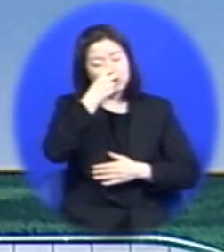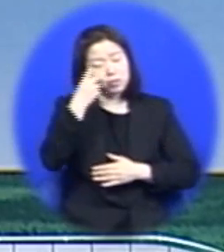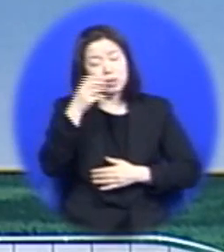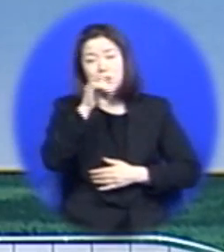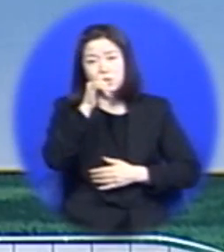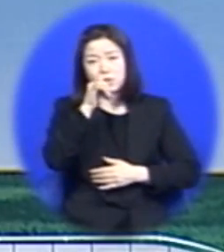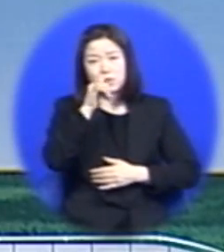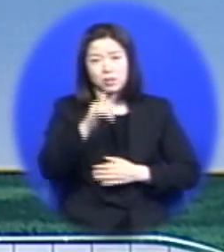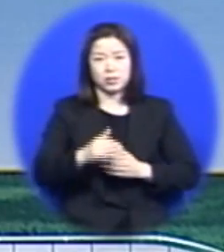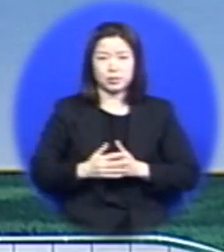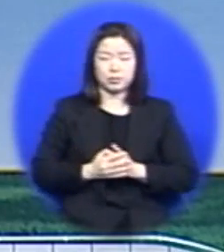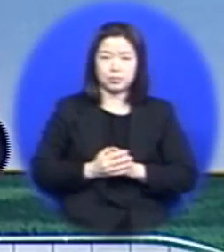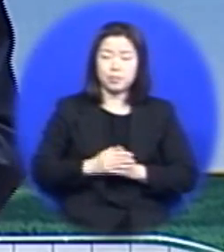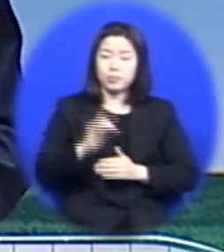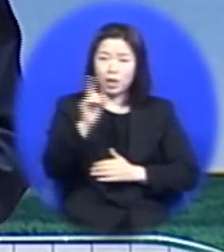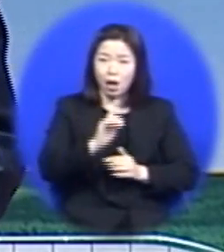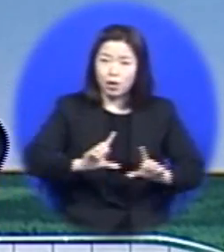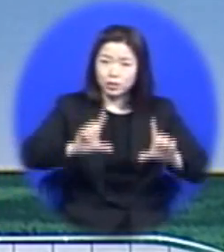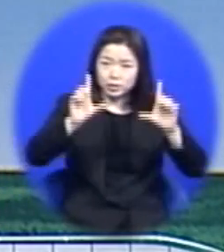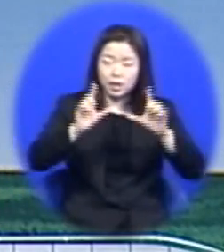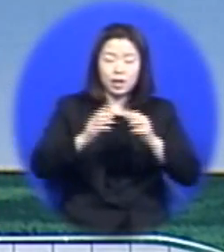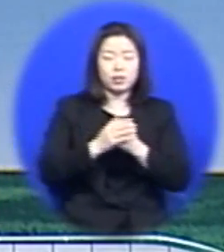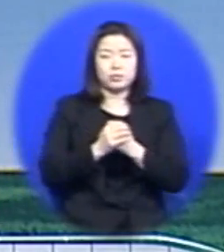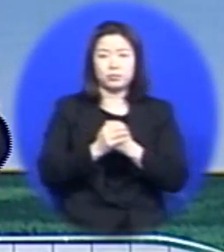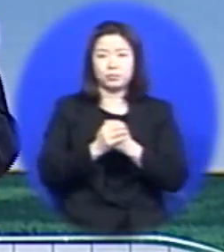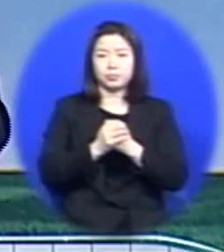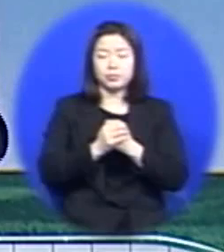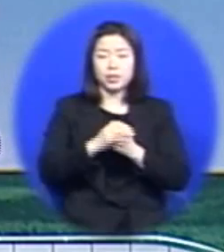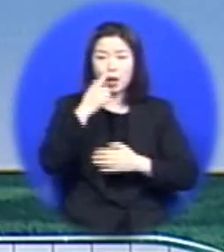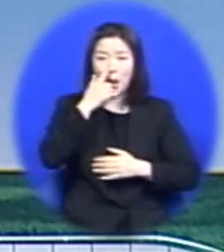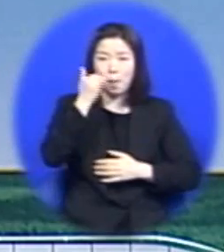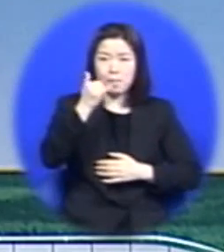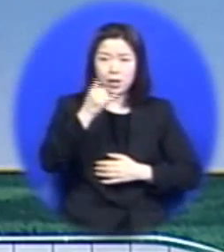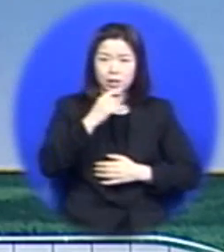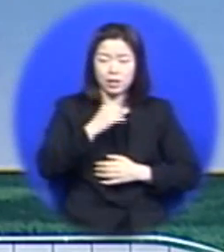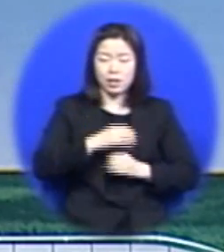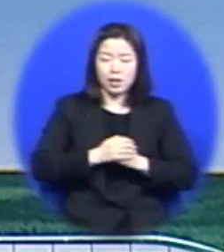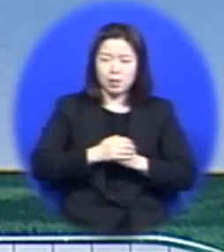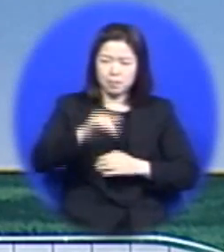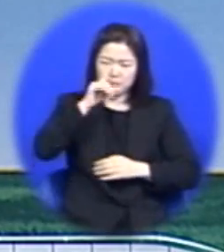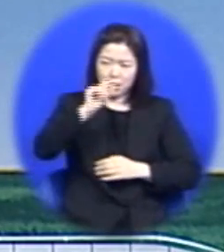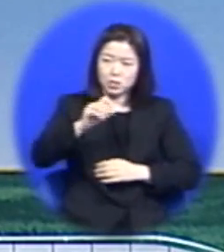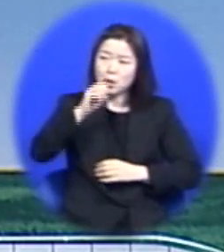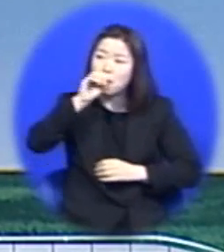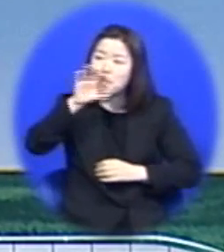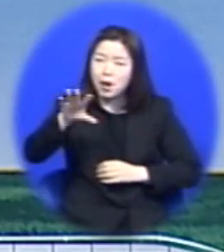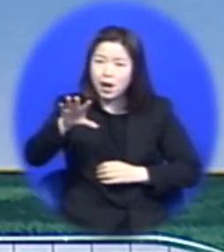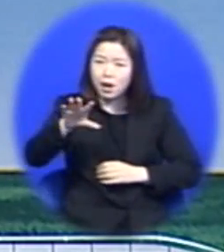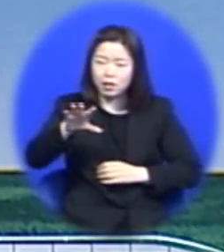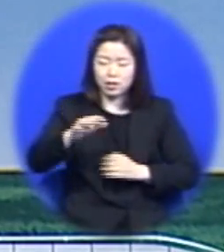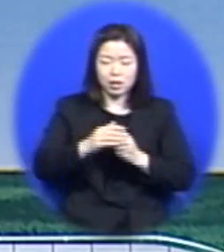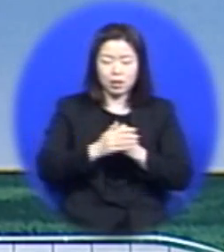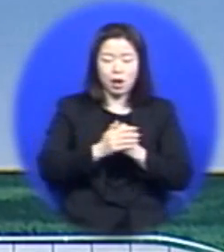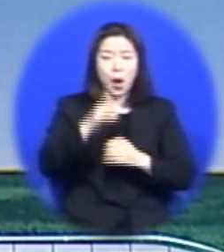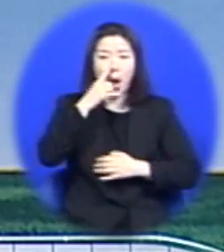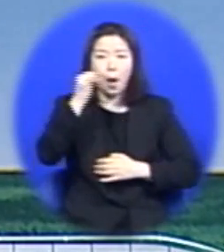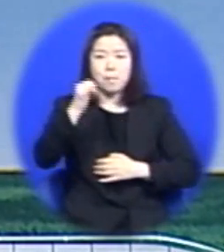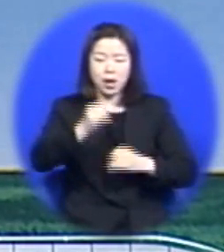들었어요. 어느 날 엄마에게 까칠하게 말하고 대하다가 엄마의 지적을